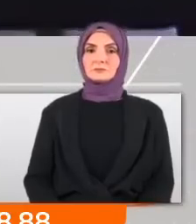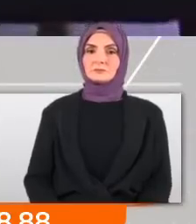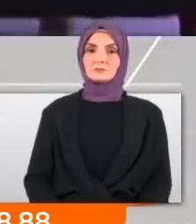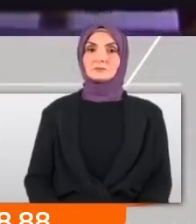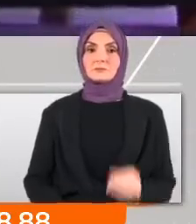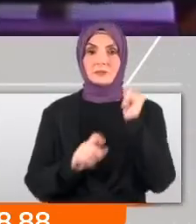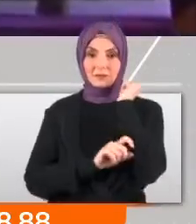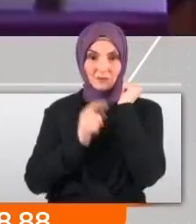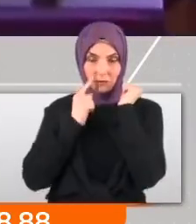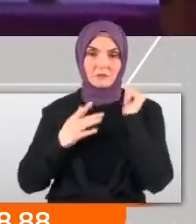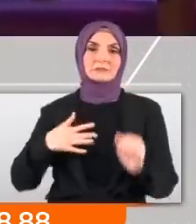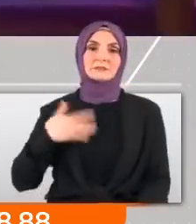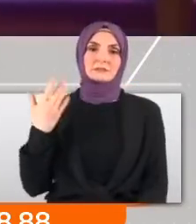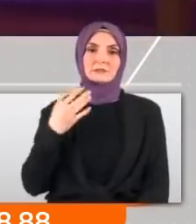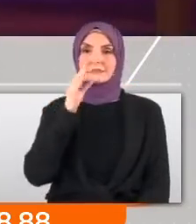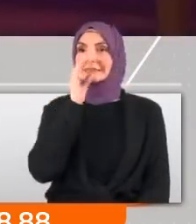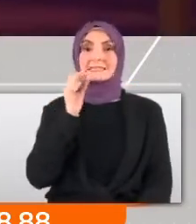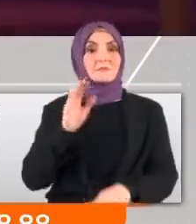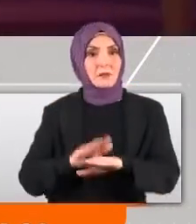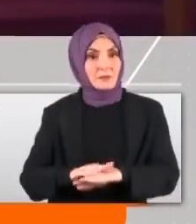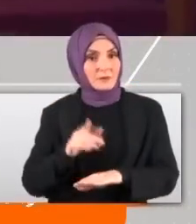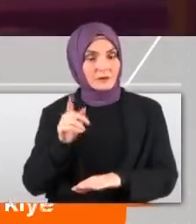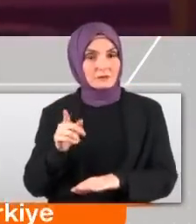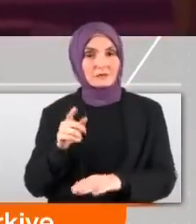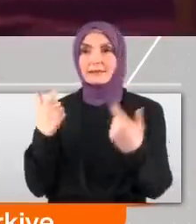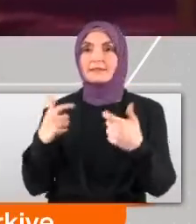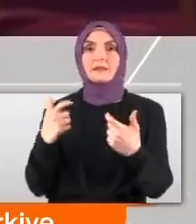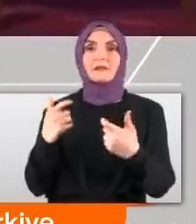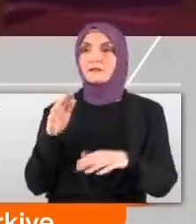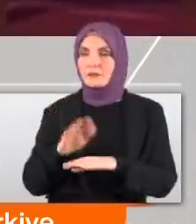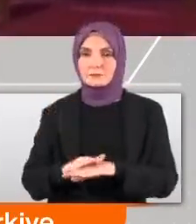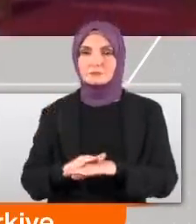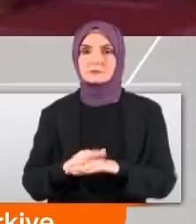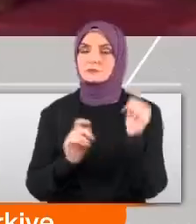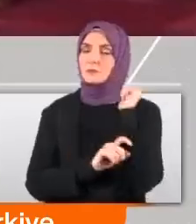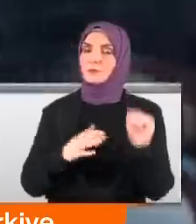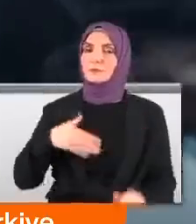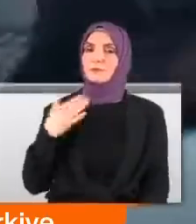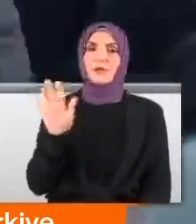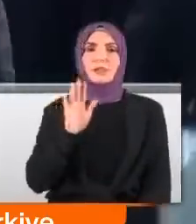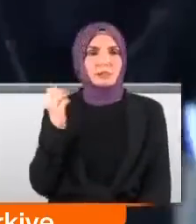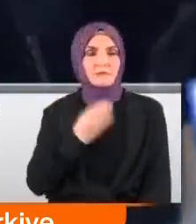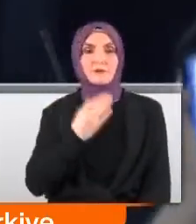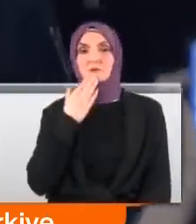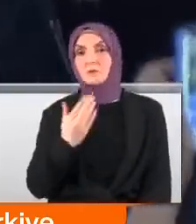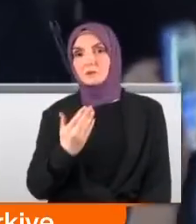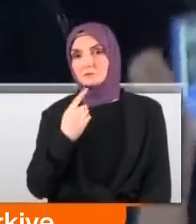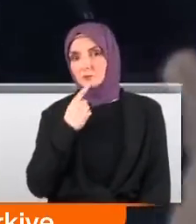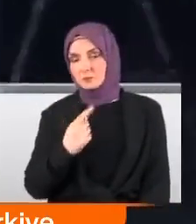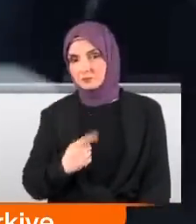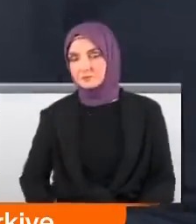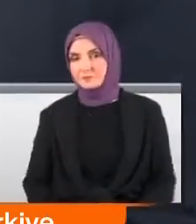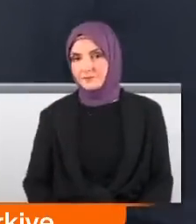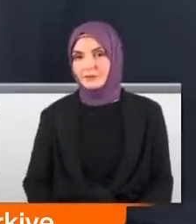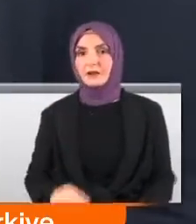Teröre karşıyız. Kimden gelirse gelsin. Nereden gelirse gelsin teröre karşı. 50 sefer söyledik. Kandil talimat verdi.